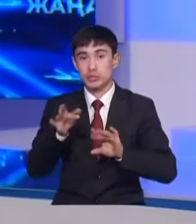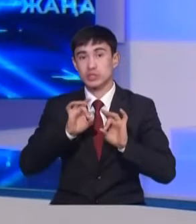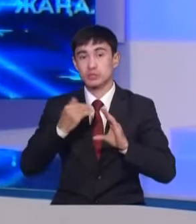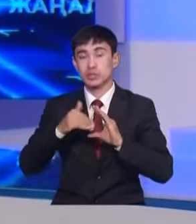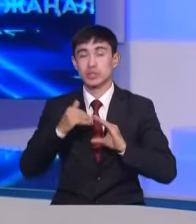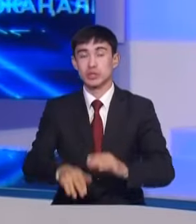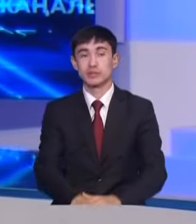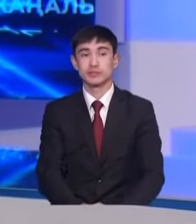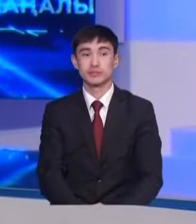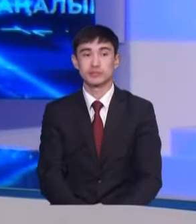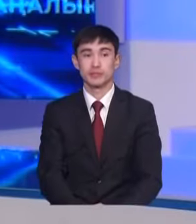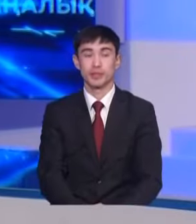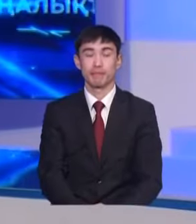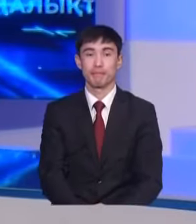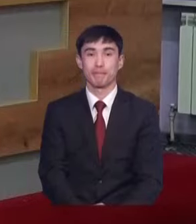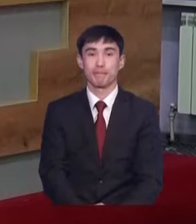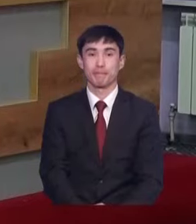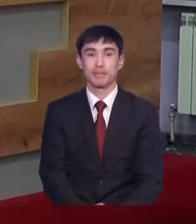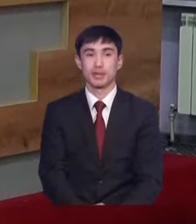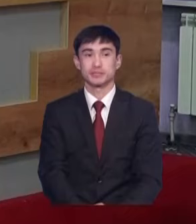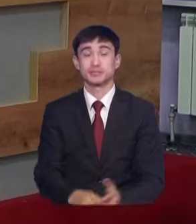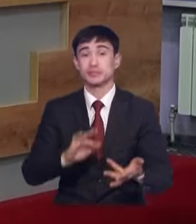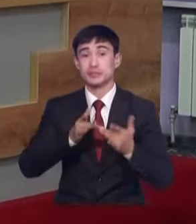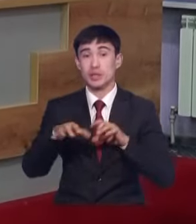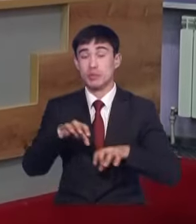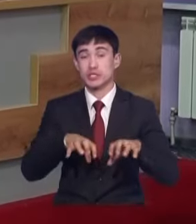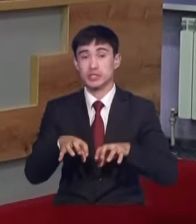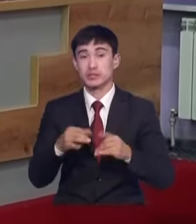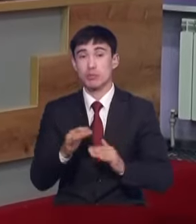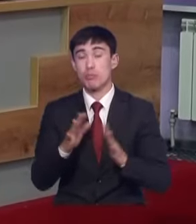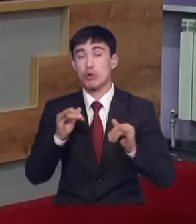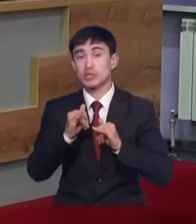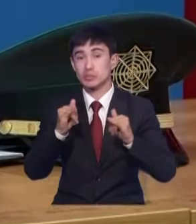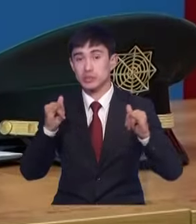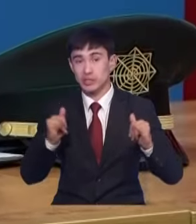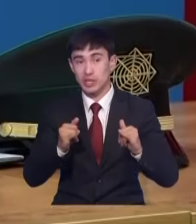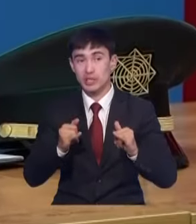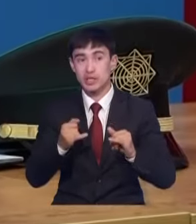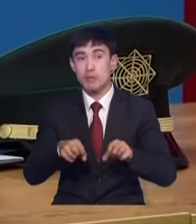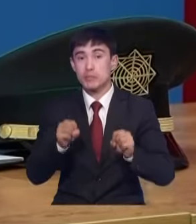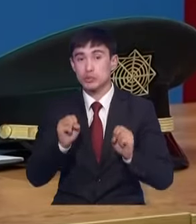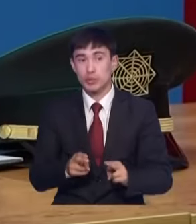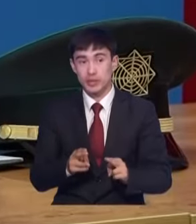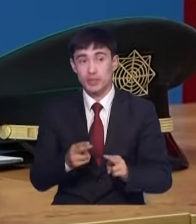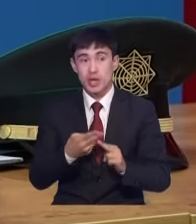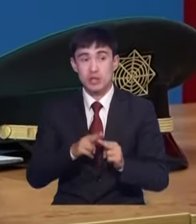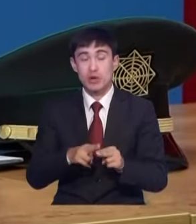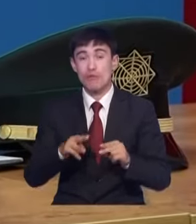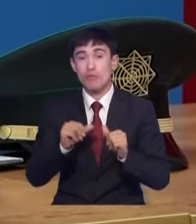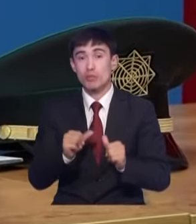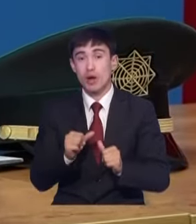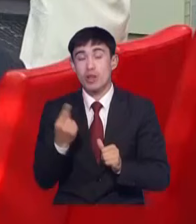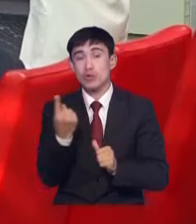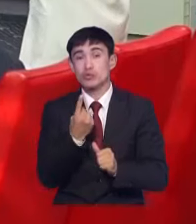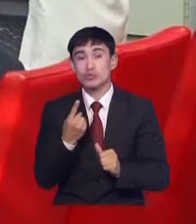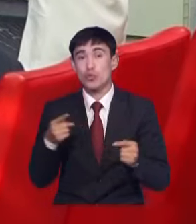Подробности в нашем следующем материале интернет-мошенничества - наиболее распространённый вид преступления это Форма одного